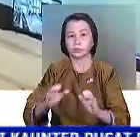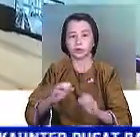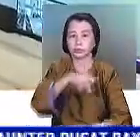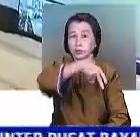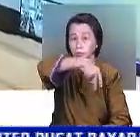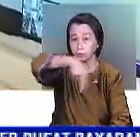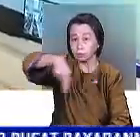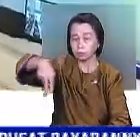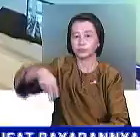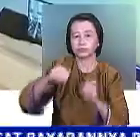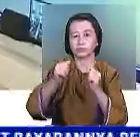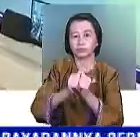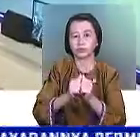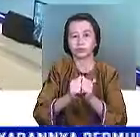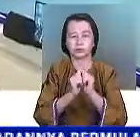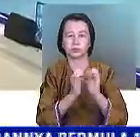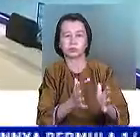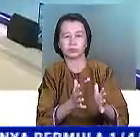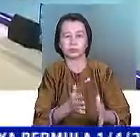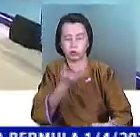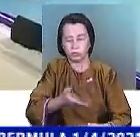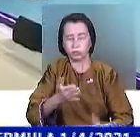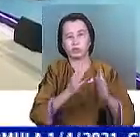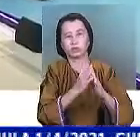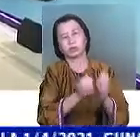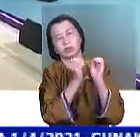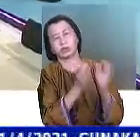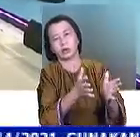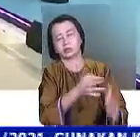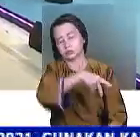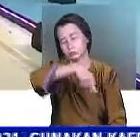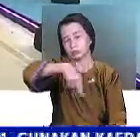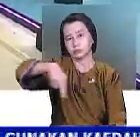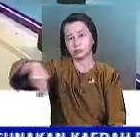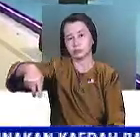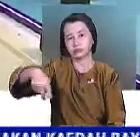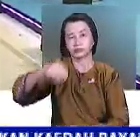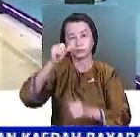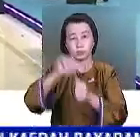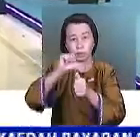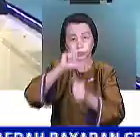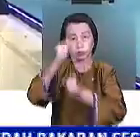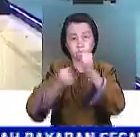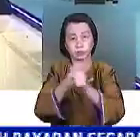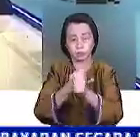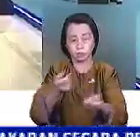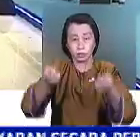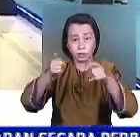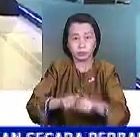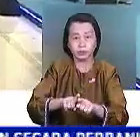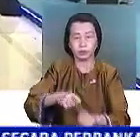fizikal dengan meninggalkan harta dan kediaman semata-mata. Saban tahun peristiwa hijrah